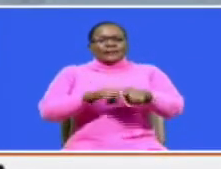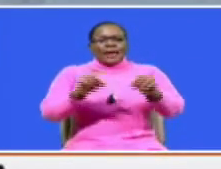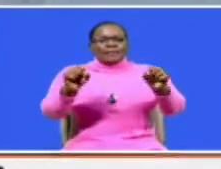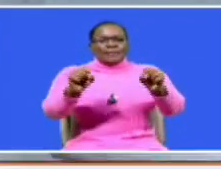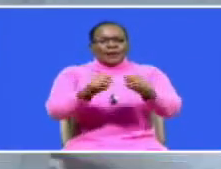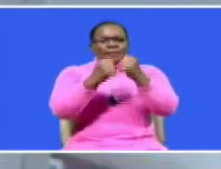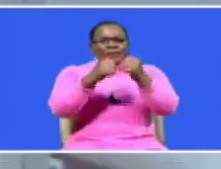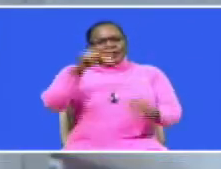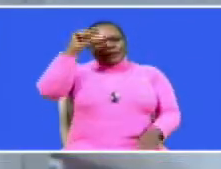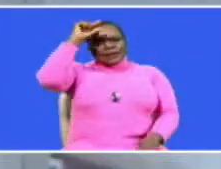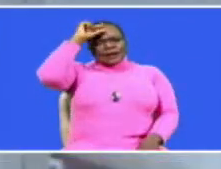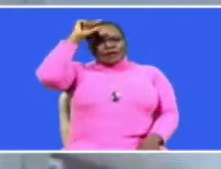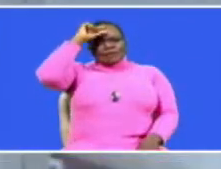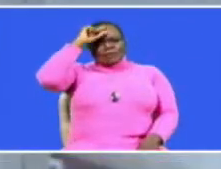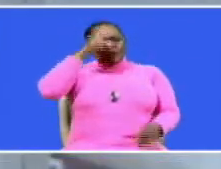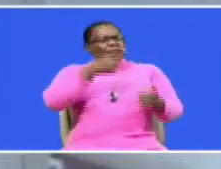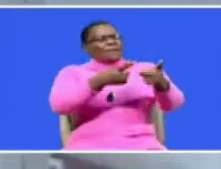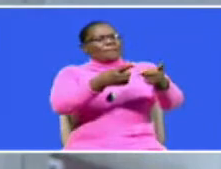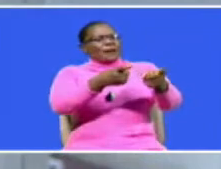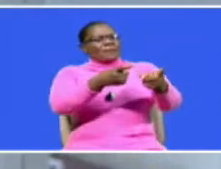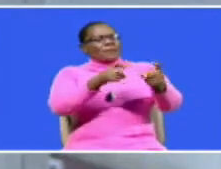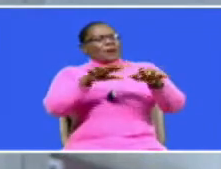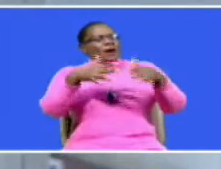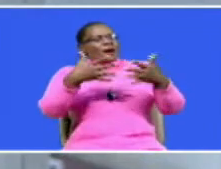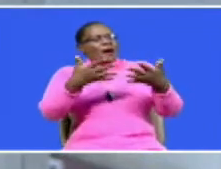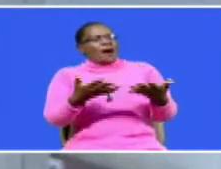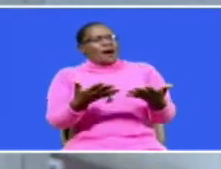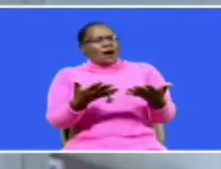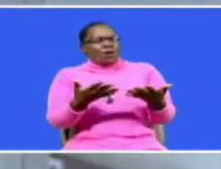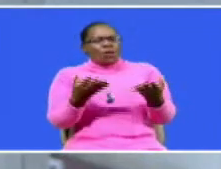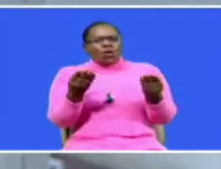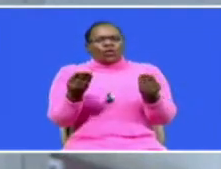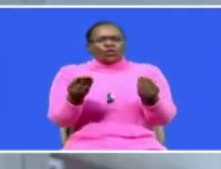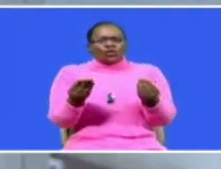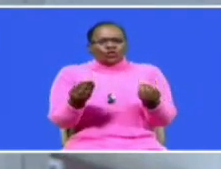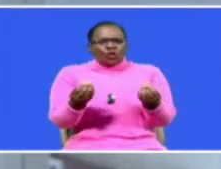yakijiri, serikali imekosolewa kutokana na jinsi inavyoshughulikia maafa ya zaidi